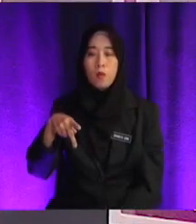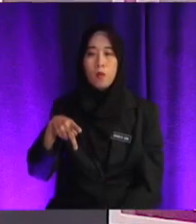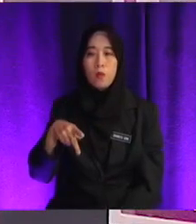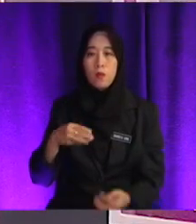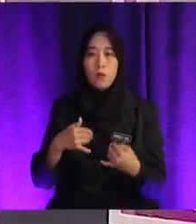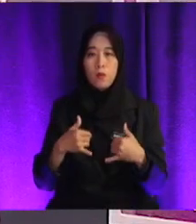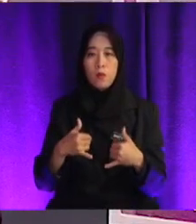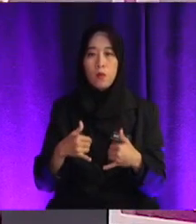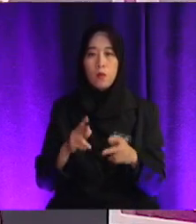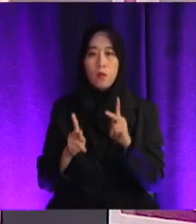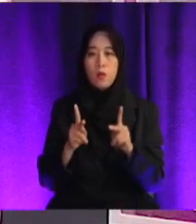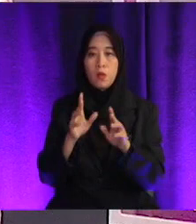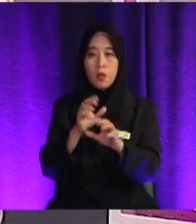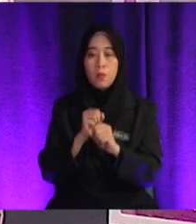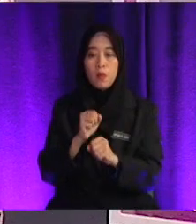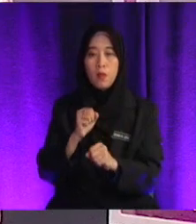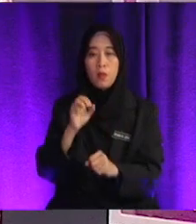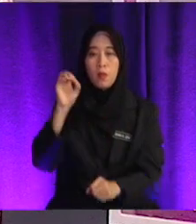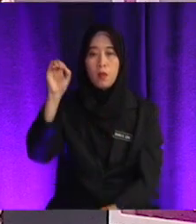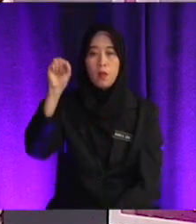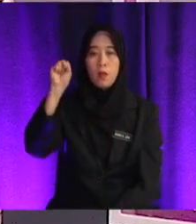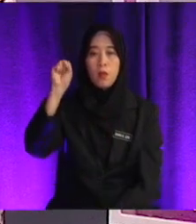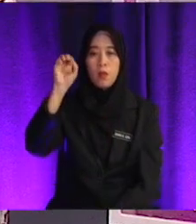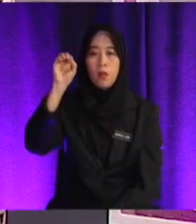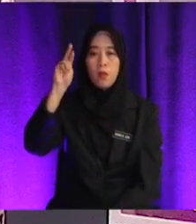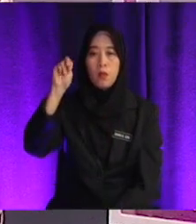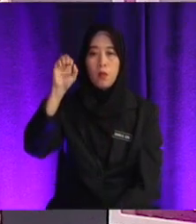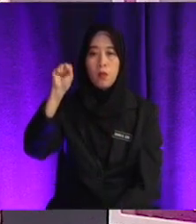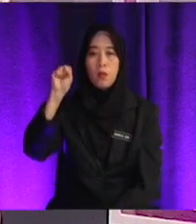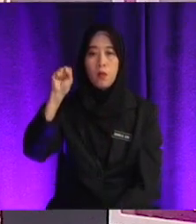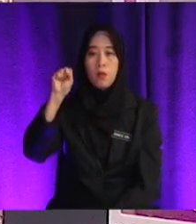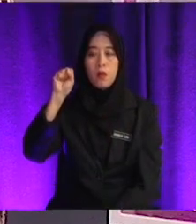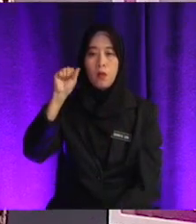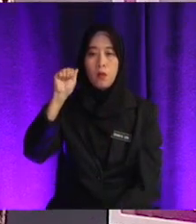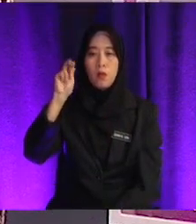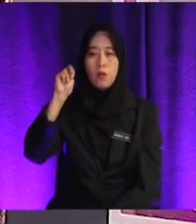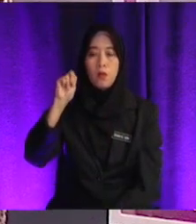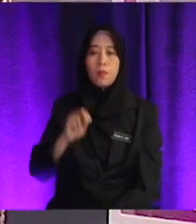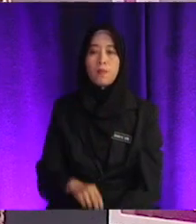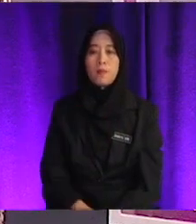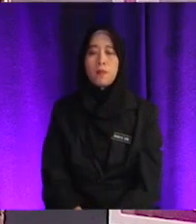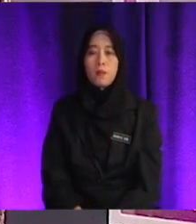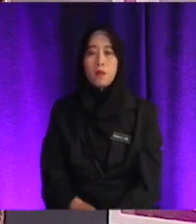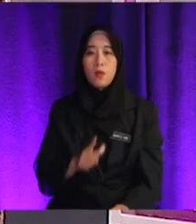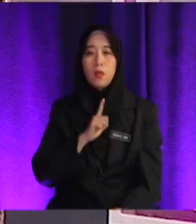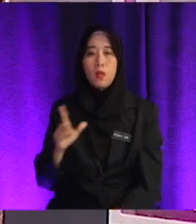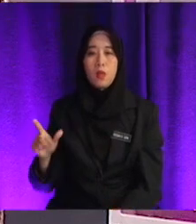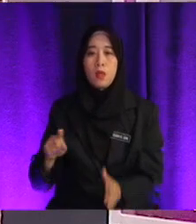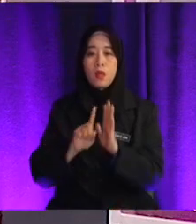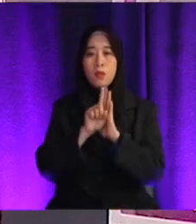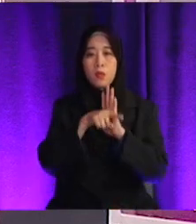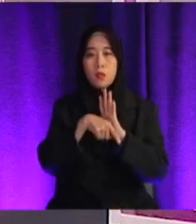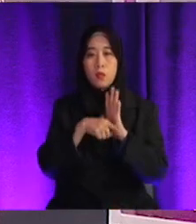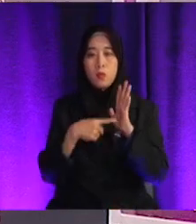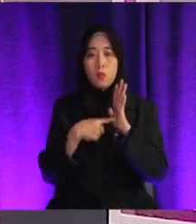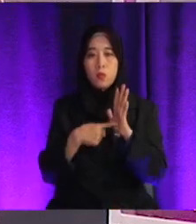nilai dia akan songsang. Ya, betul. Jadi jawapan dia salah. Betul, Akmal. Okey, yang ketiga, melaraskan jarum penunjuk pada kedudukan 0 ohm